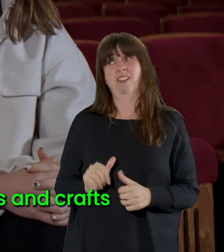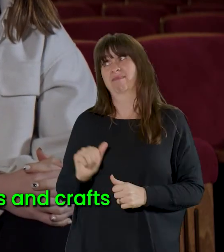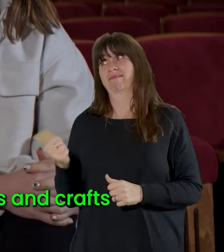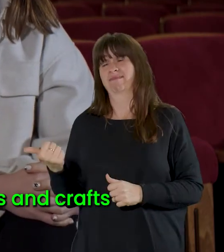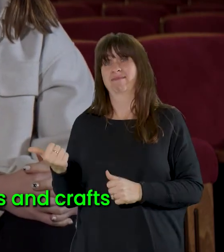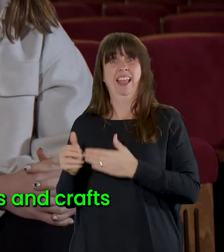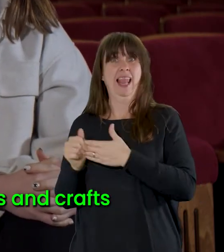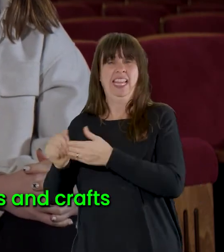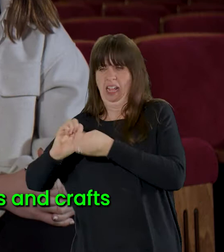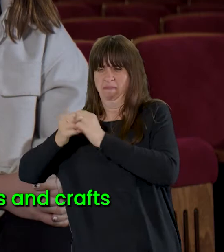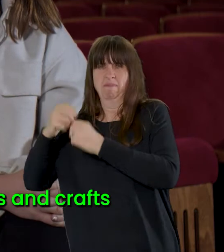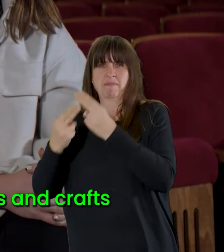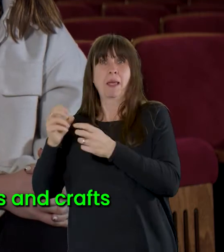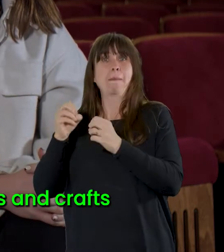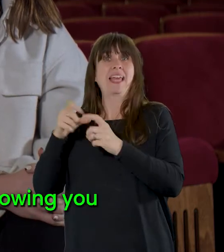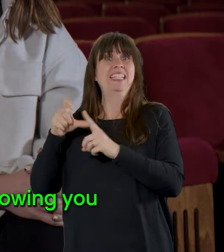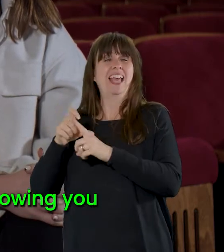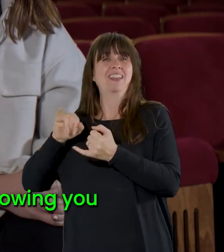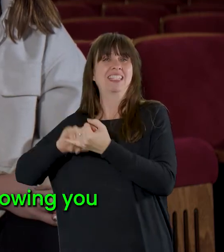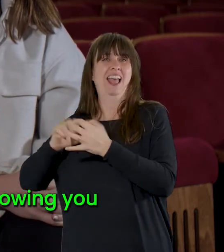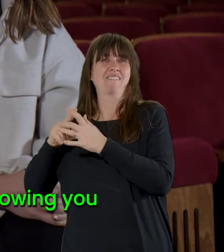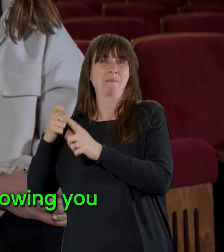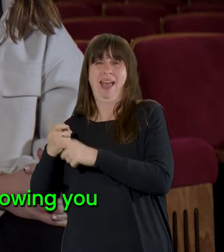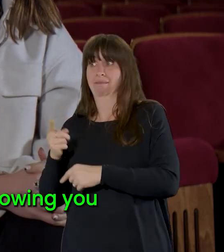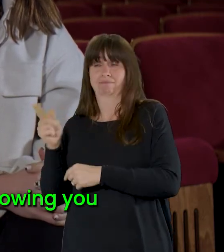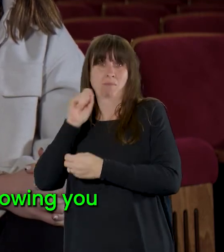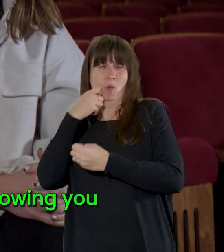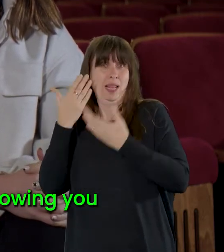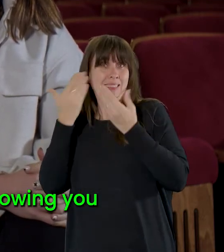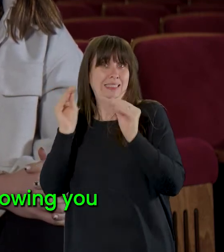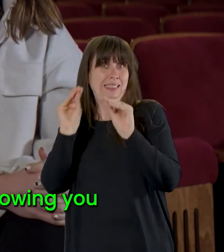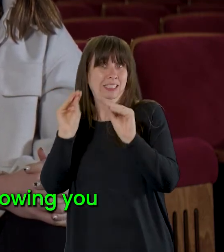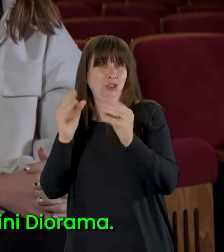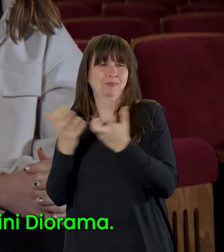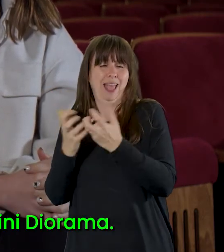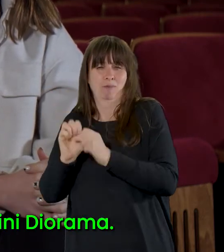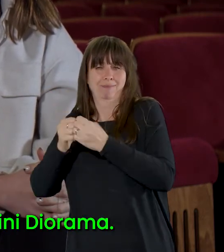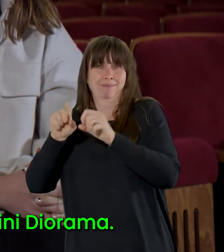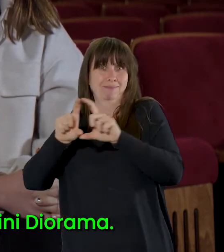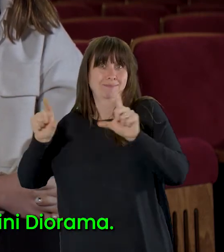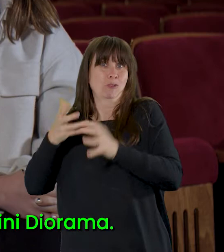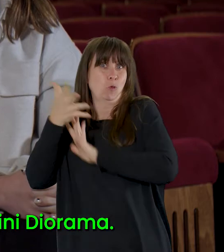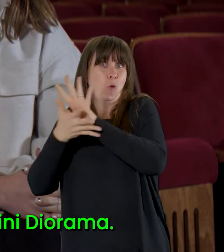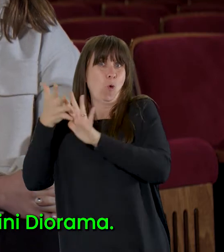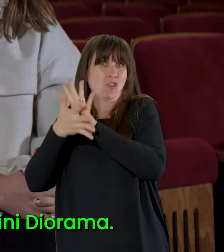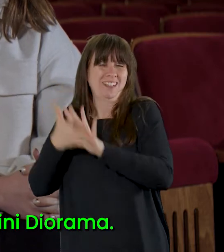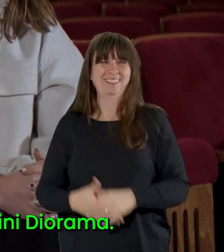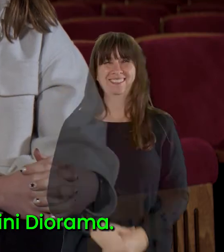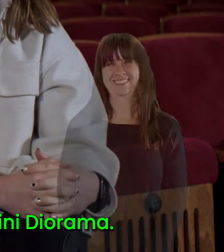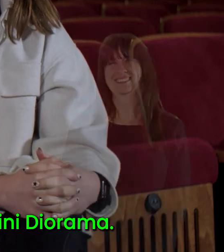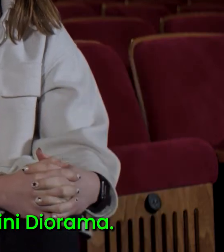to our Arts and Craft workshop-based leaders, Becky Davis and Steph Becky, who will be showing you today how to create your own My